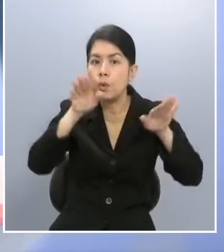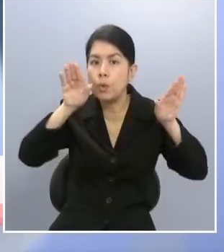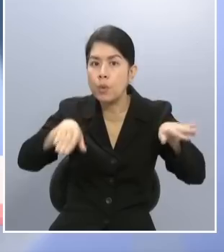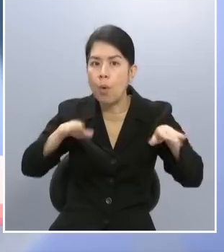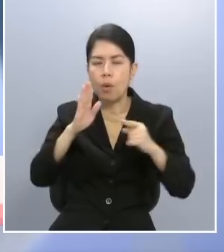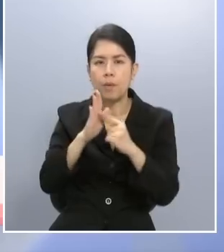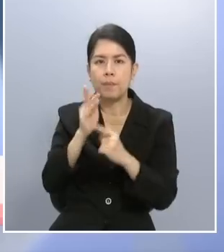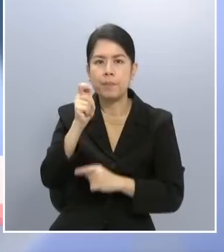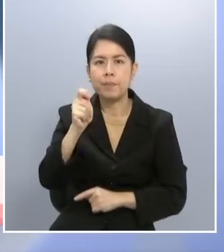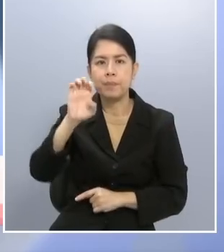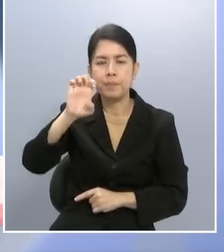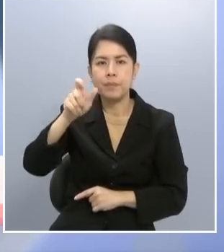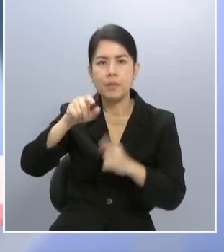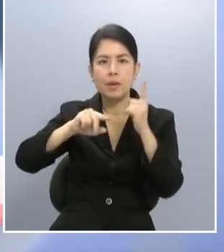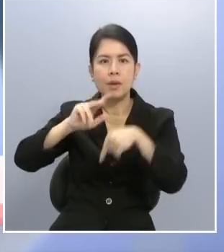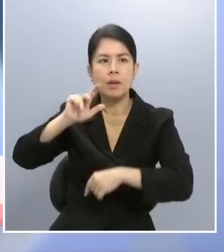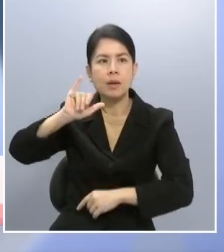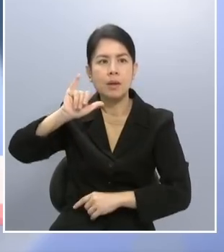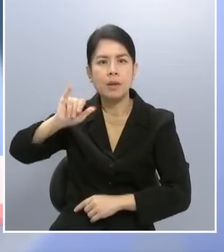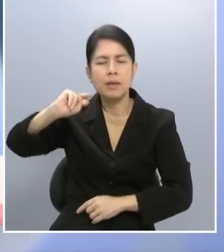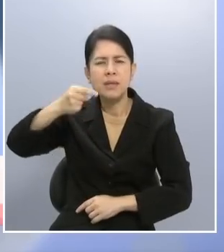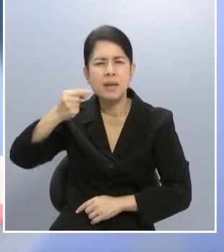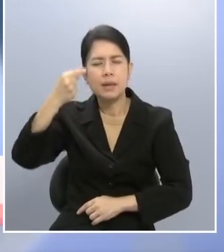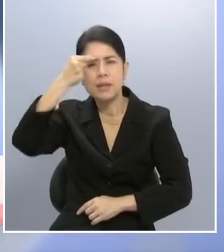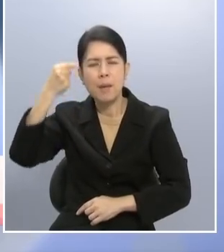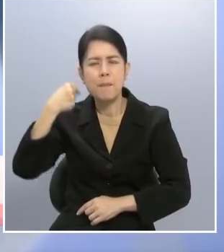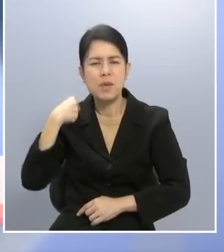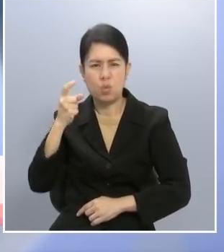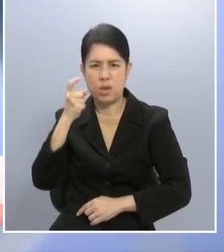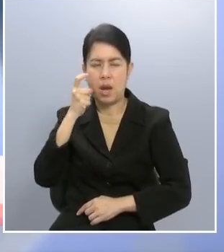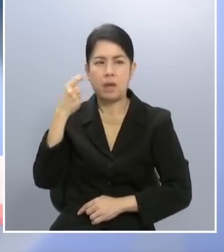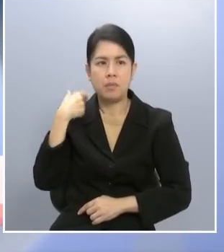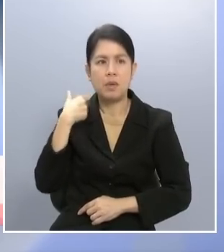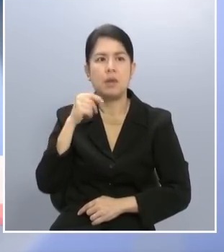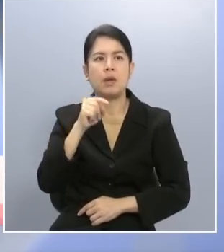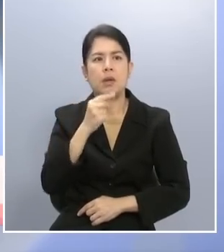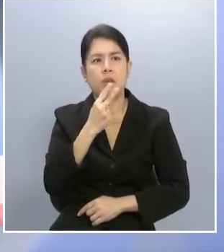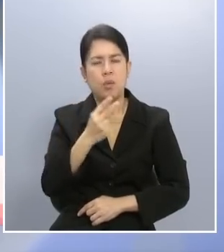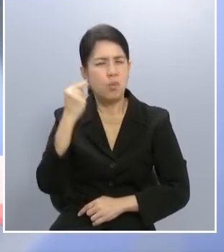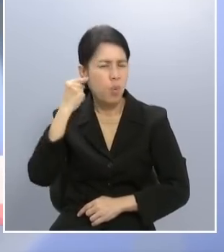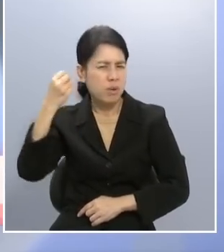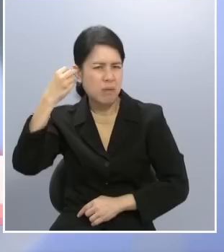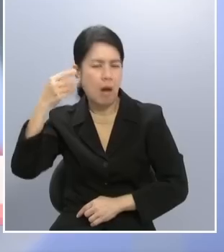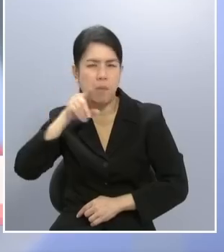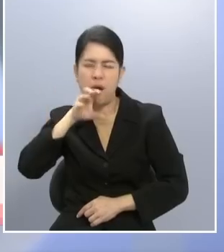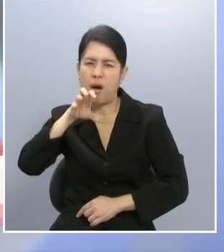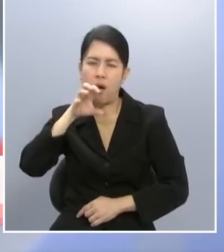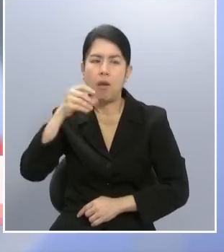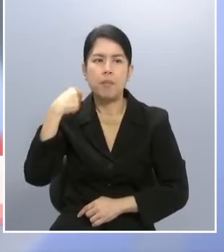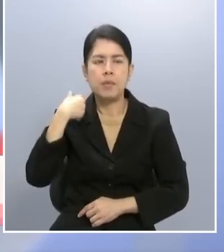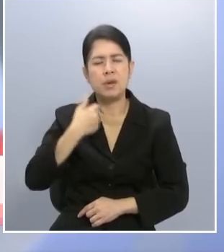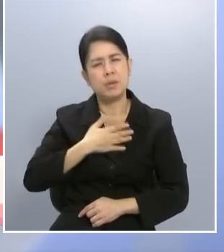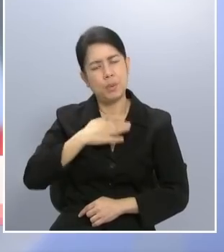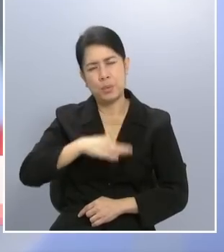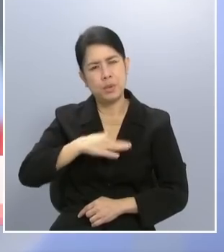เมื่อคืนเนี่ยสงสัยจะวิญญาณเข้ามาหาดังกุ๊งเค้กก็ยิ่งมาร้องไห้อยู่ตรงนี้แหละเสียงดังสะอึกโหยหวน